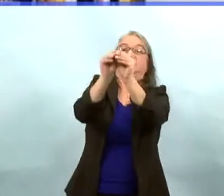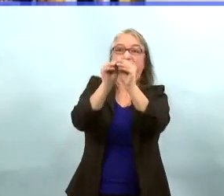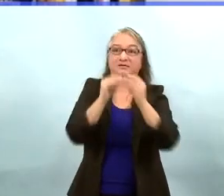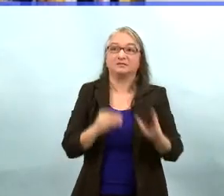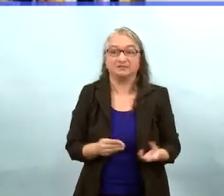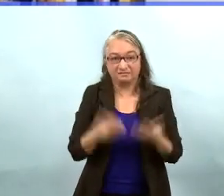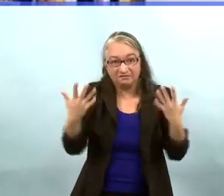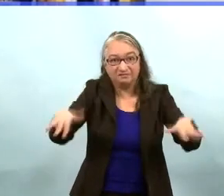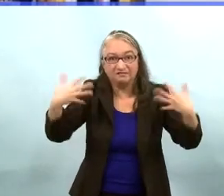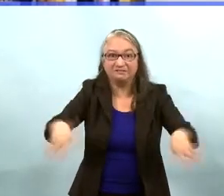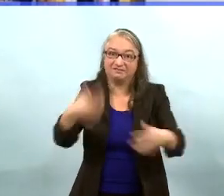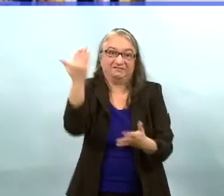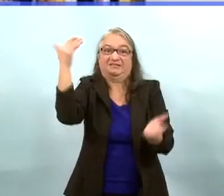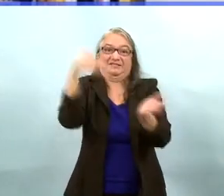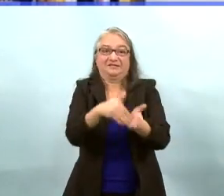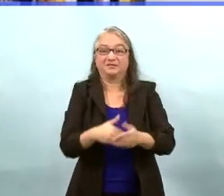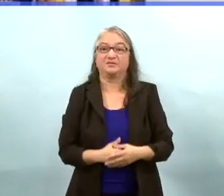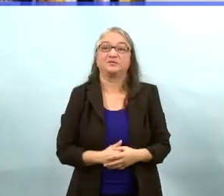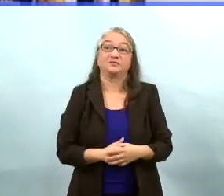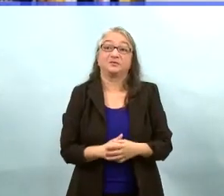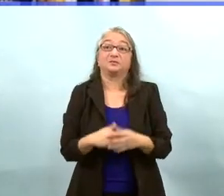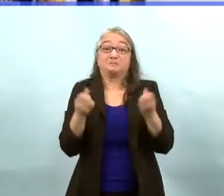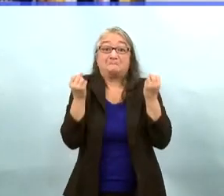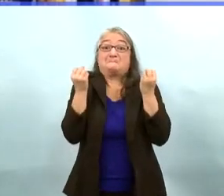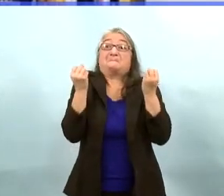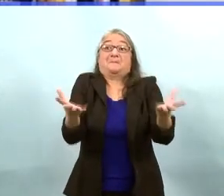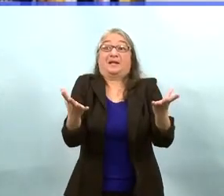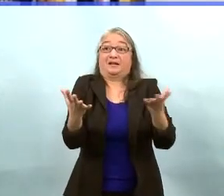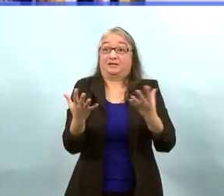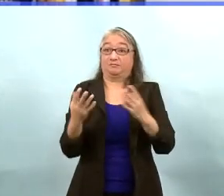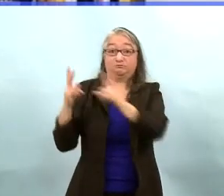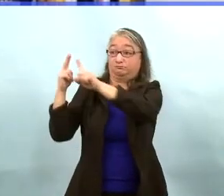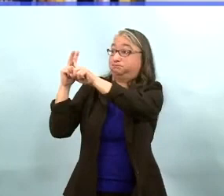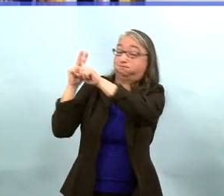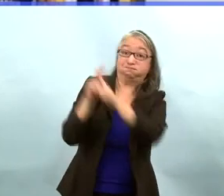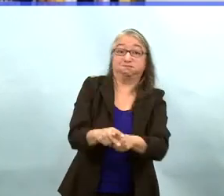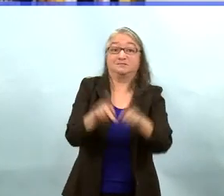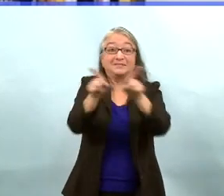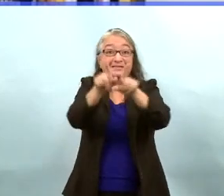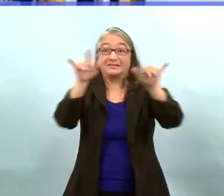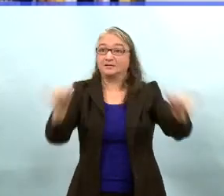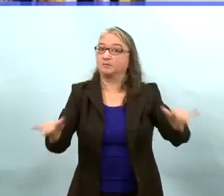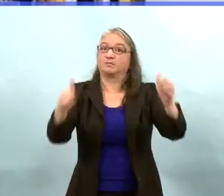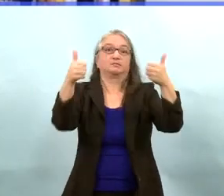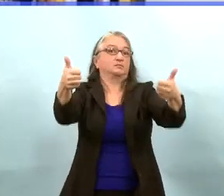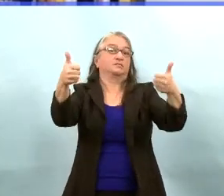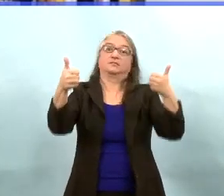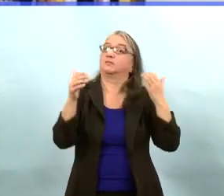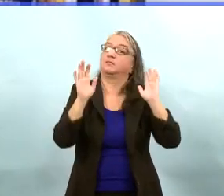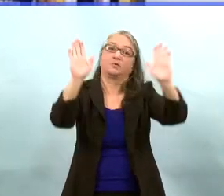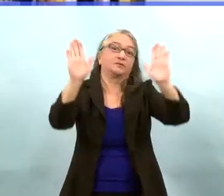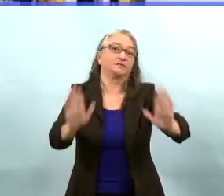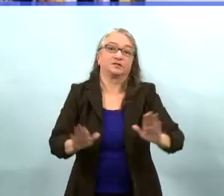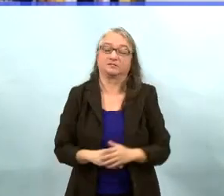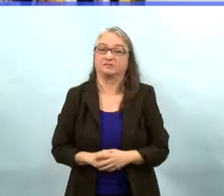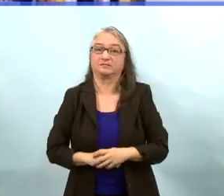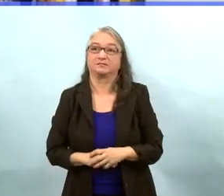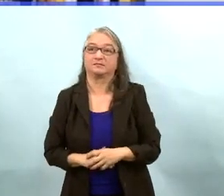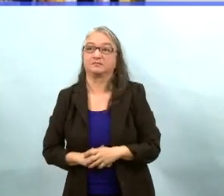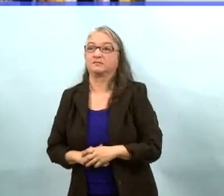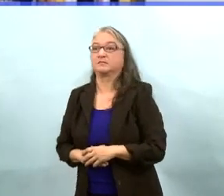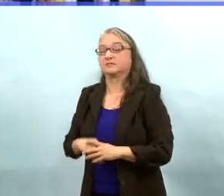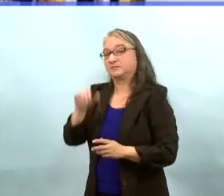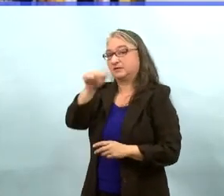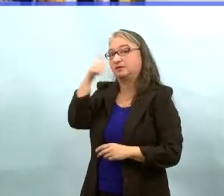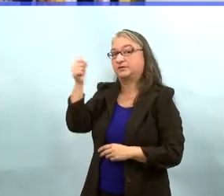avoir tellement de personnes qui veulent prendre un rendez-vous en même temps, c'est un problème qu'on est bien content d'avoir. Peut-être que j'ai raté ça un petit peu plus tôt,